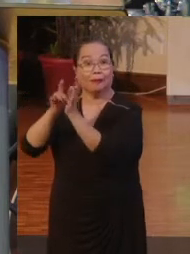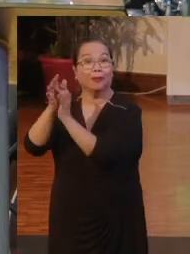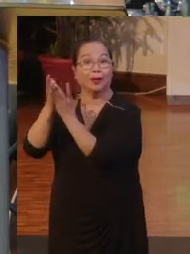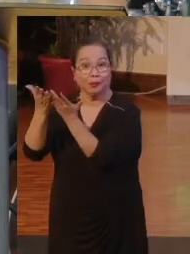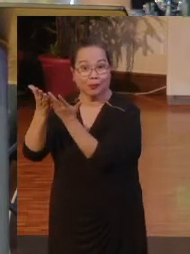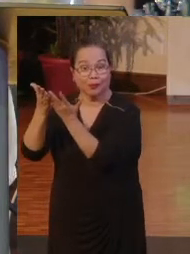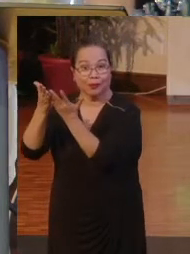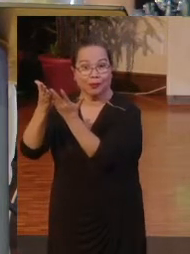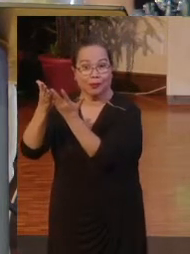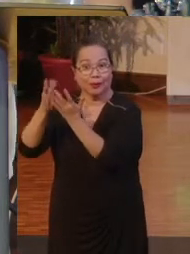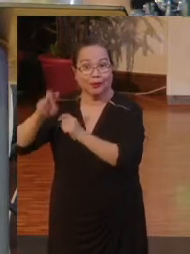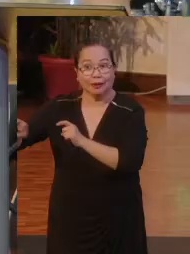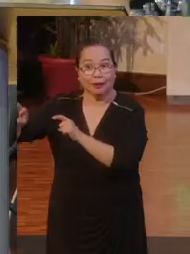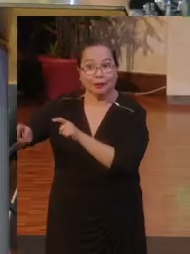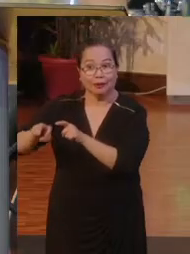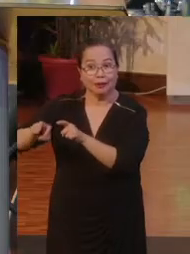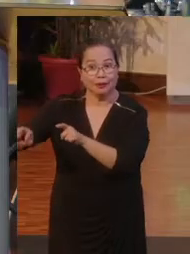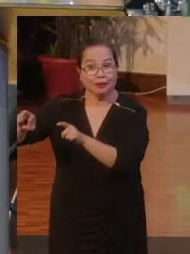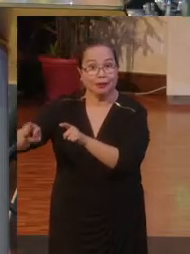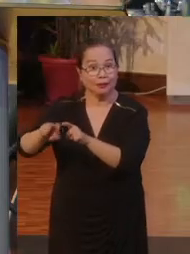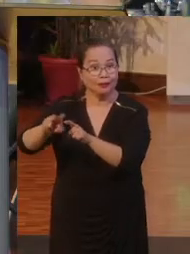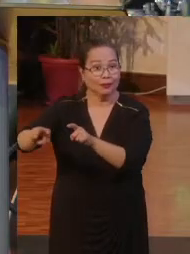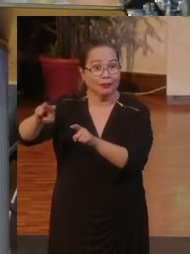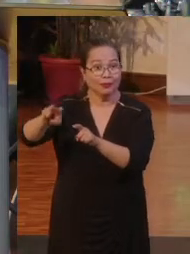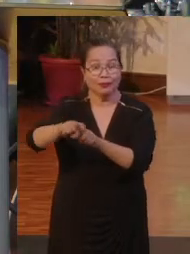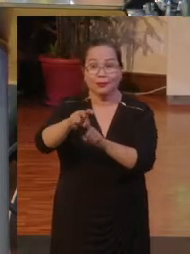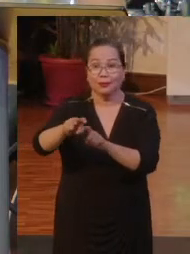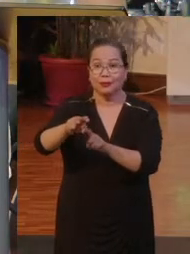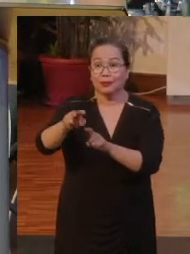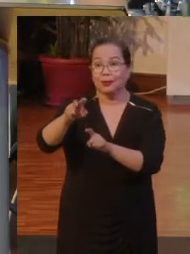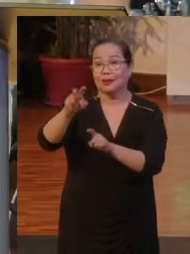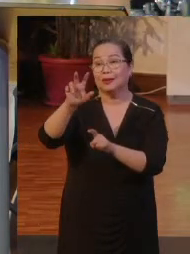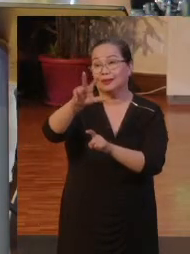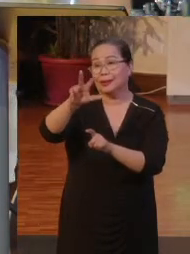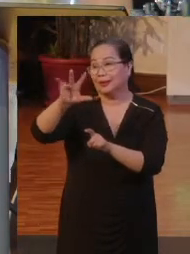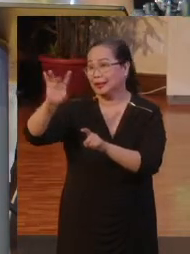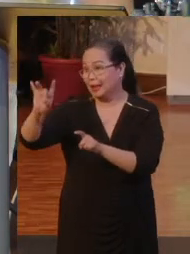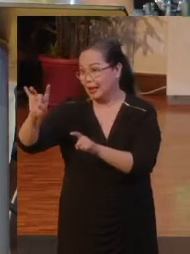lived in the wilderness a long time, 38 to 40 years.